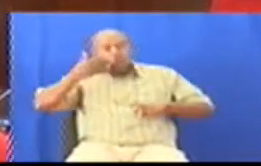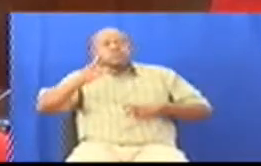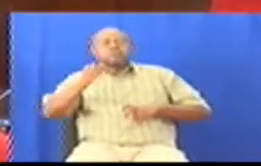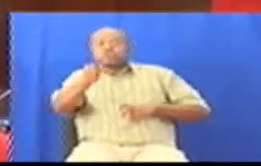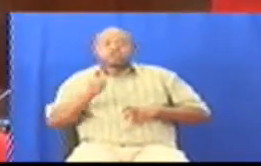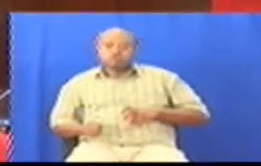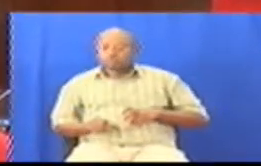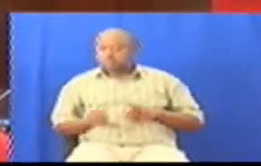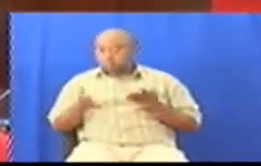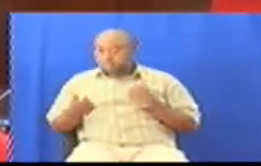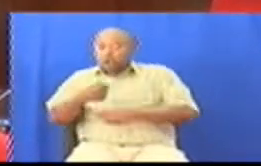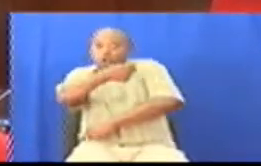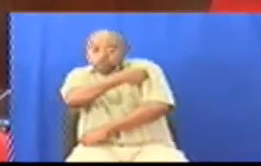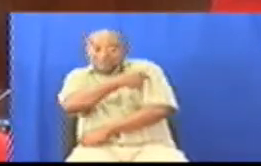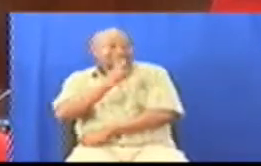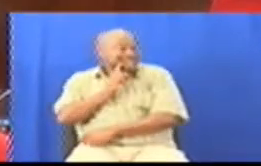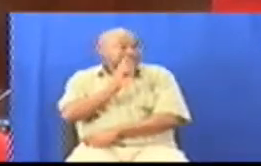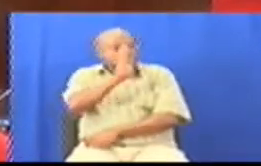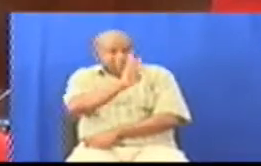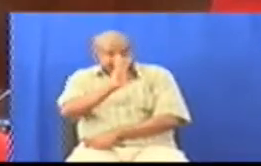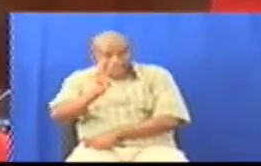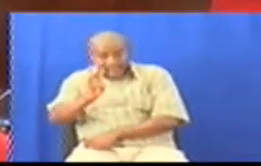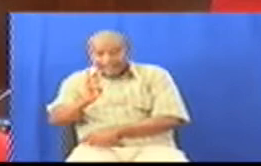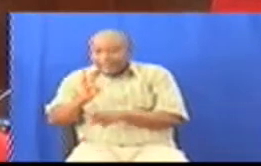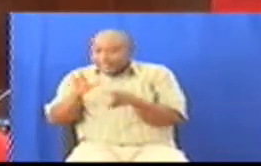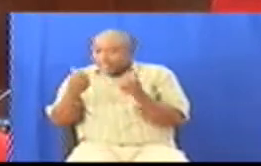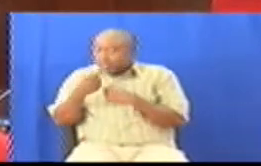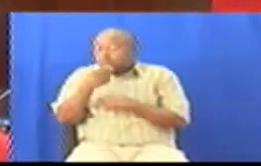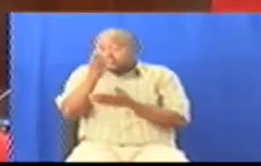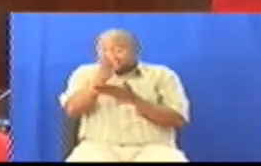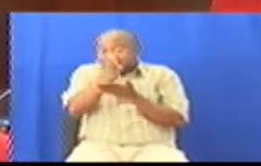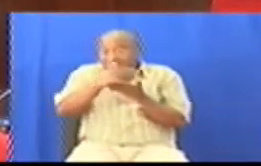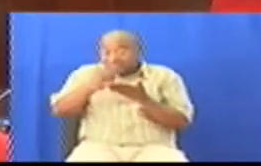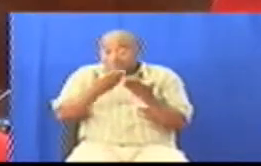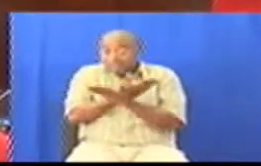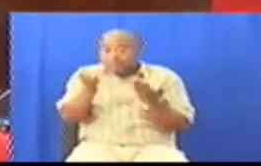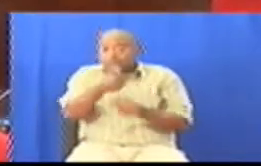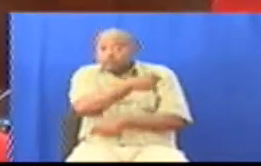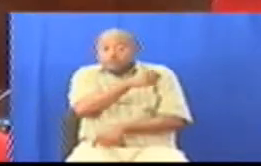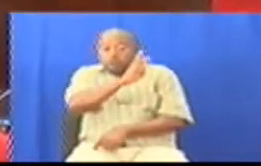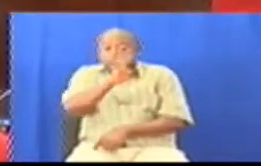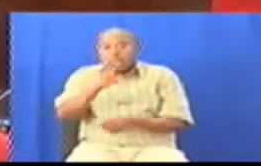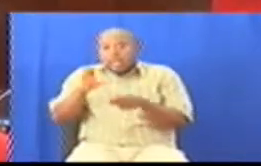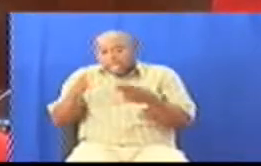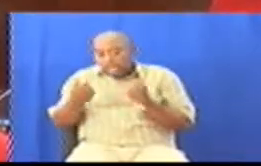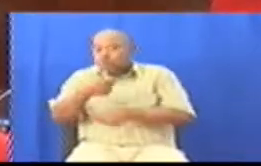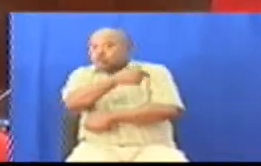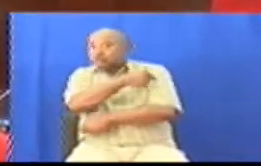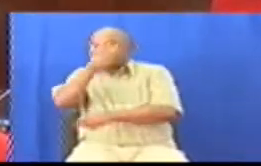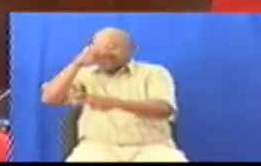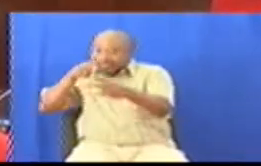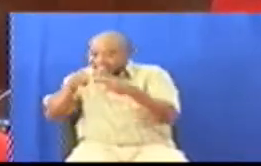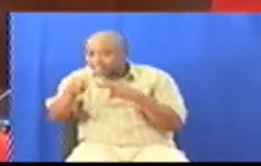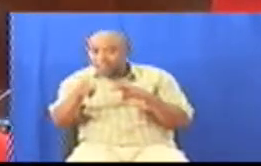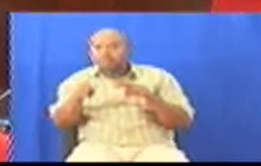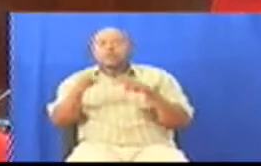na hospitali kila wilaya au kila kule tusikokuwa na hospitali ya wilaya, kwenye zile hospitali za kata ambazo ni vituo vya afya,